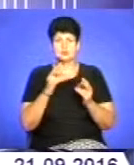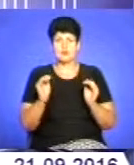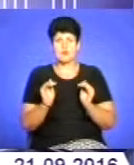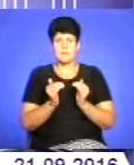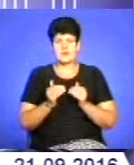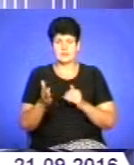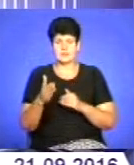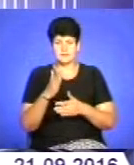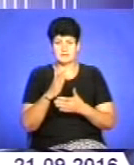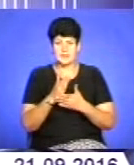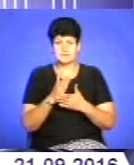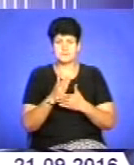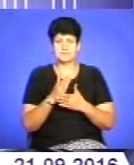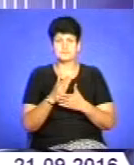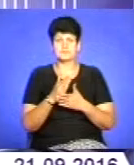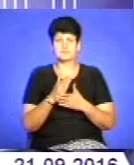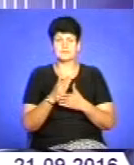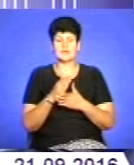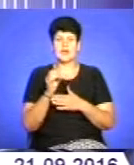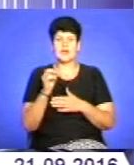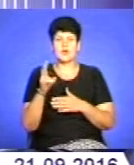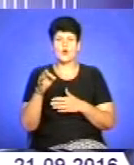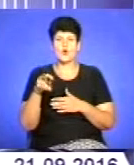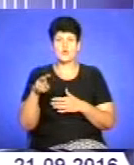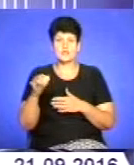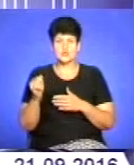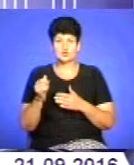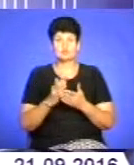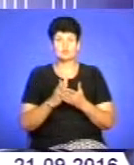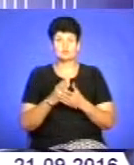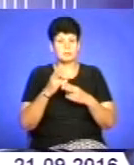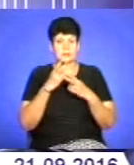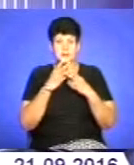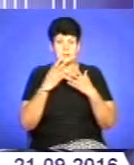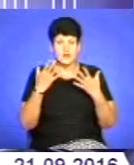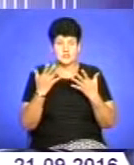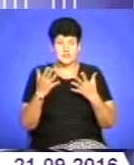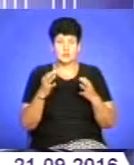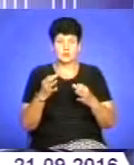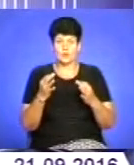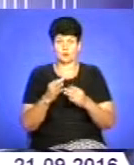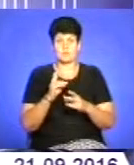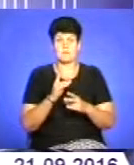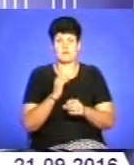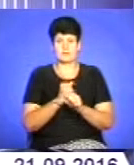є. З екологічної служби ми не бачимо нікого, хто би мав би зараз тут працювати і